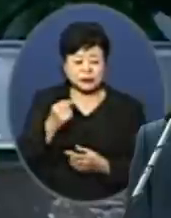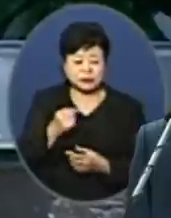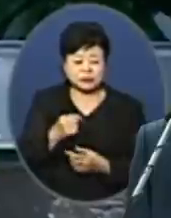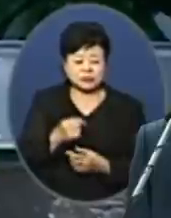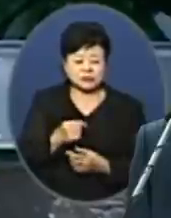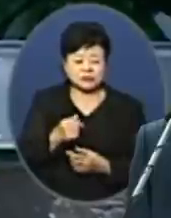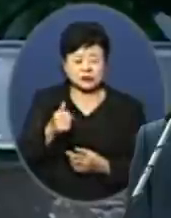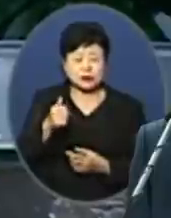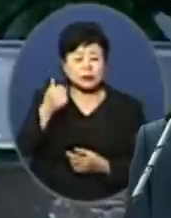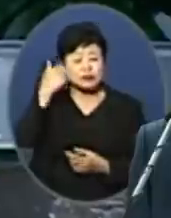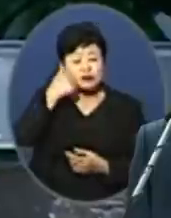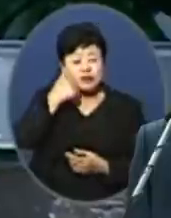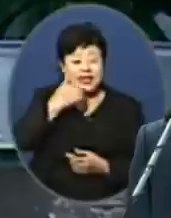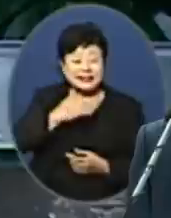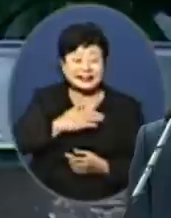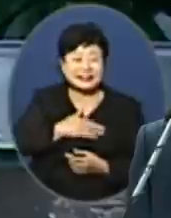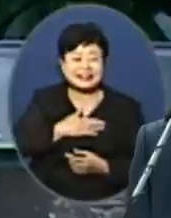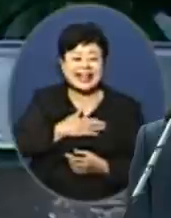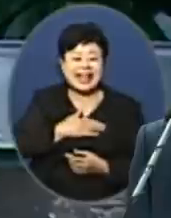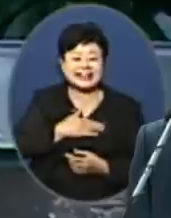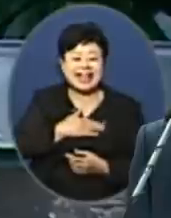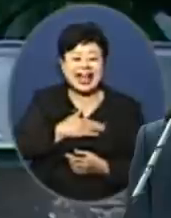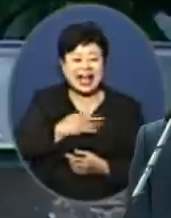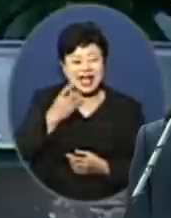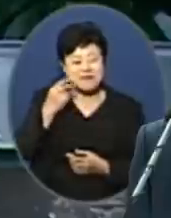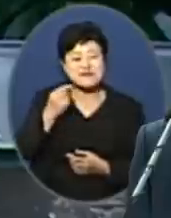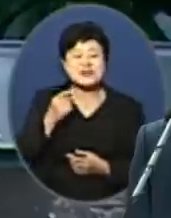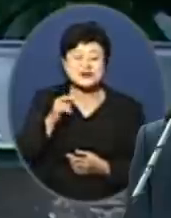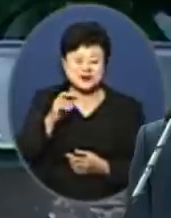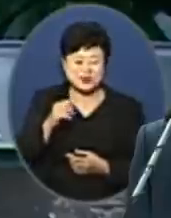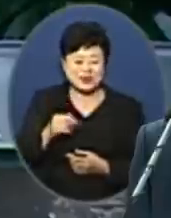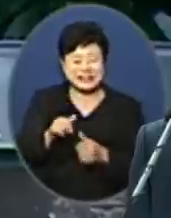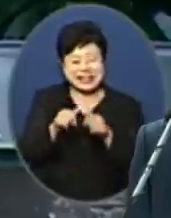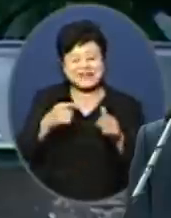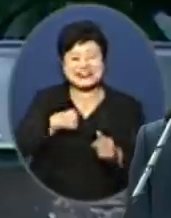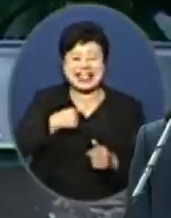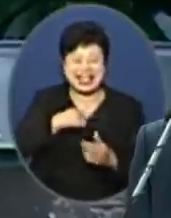있어? 바로 말하는 이 사람이 미국 놈이야